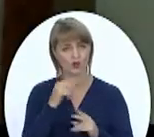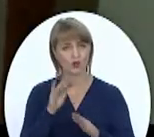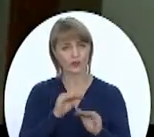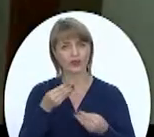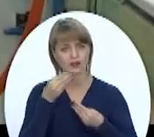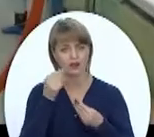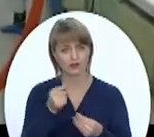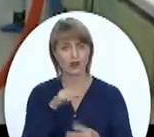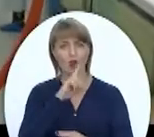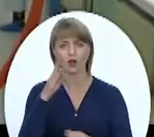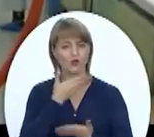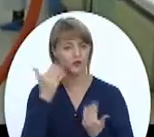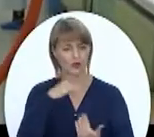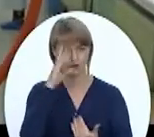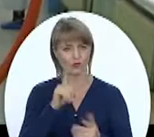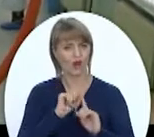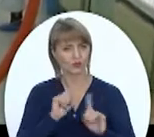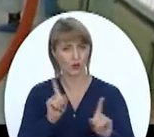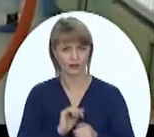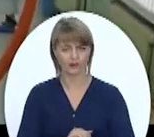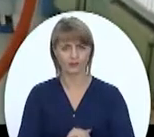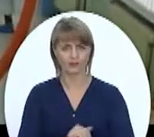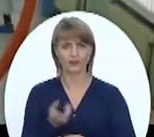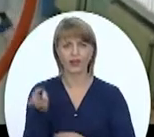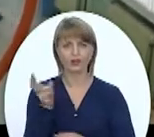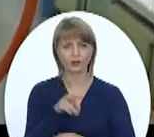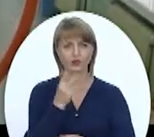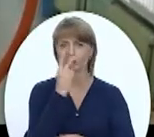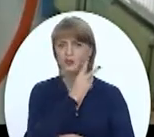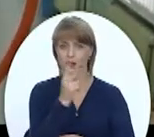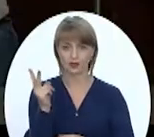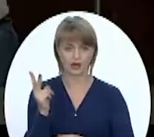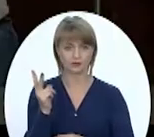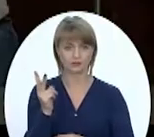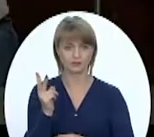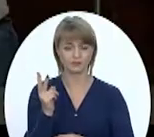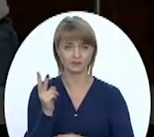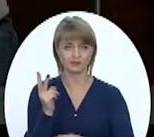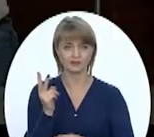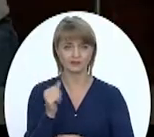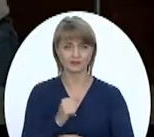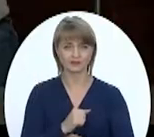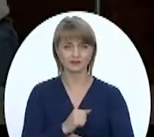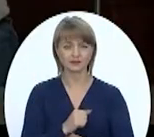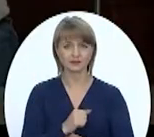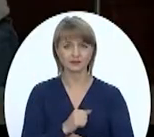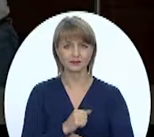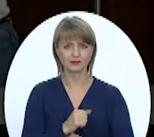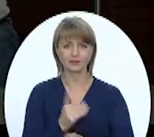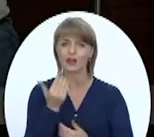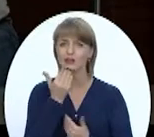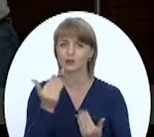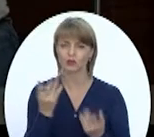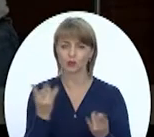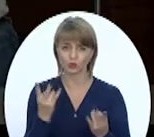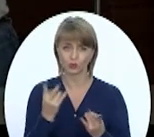особенно. Пришел, посмотрел, спросил, нужно